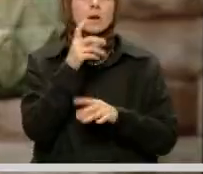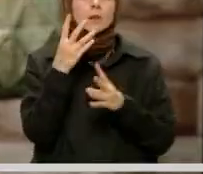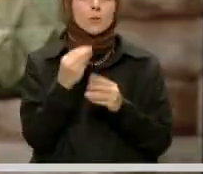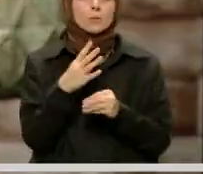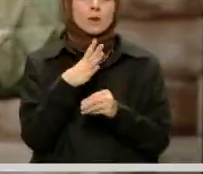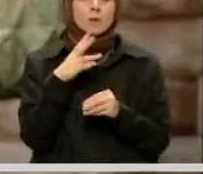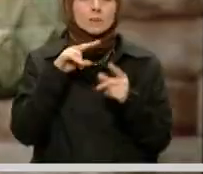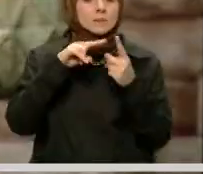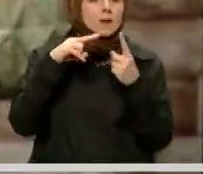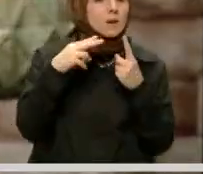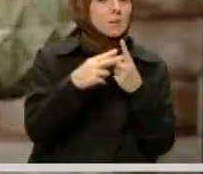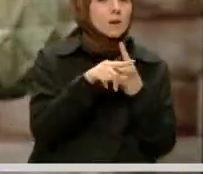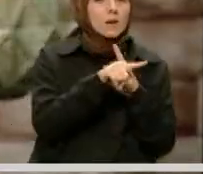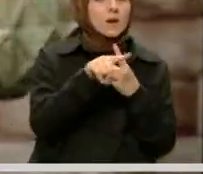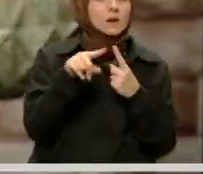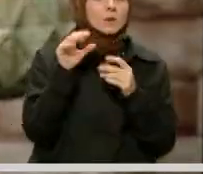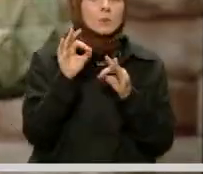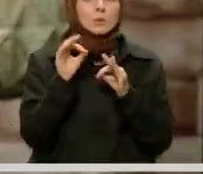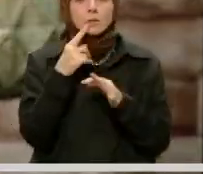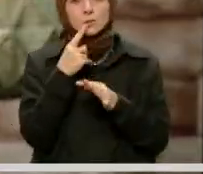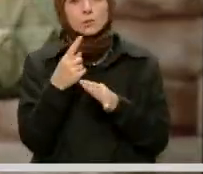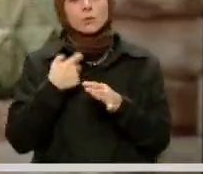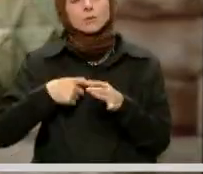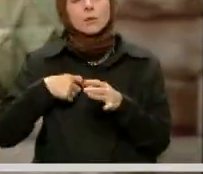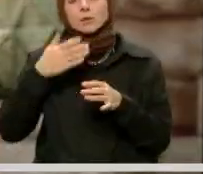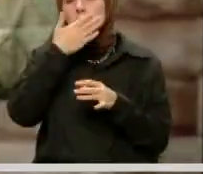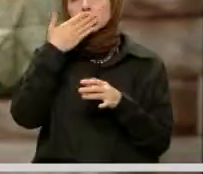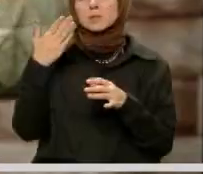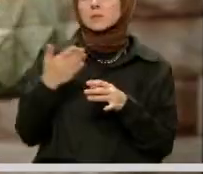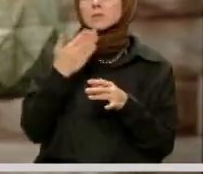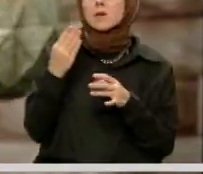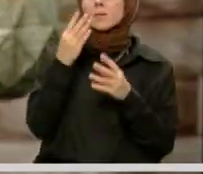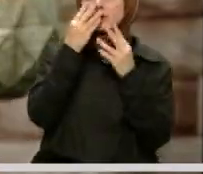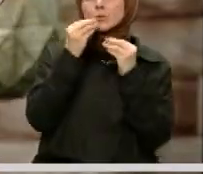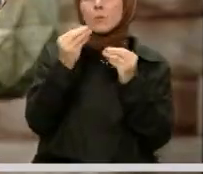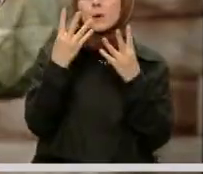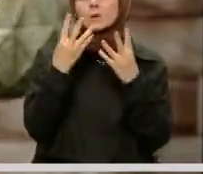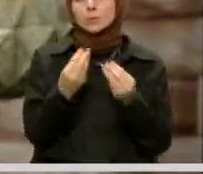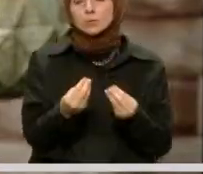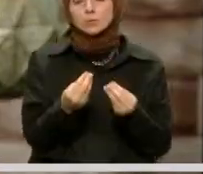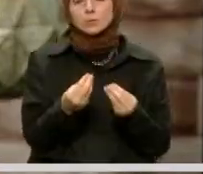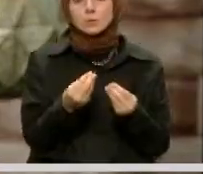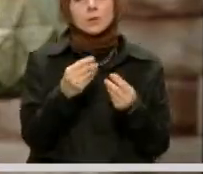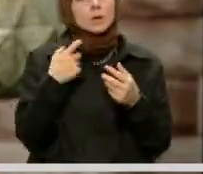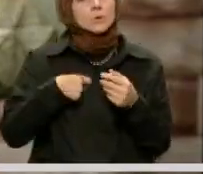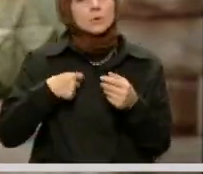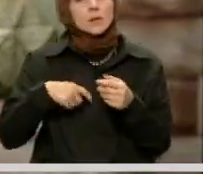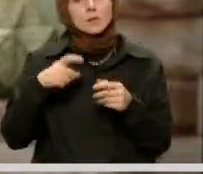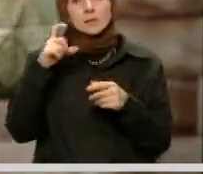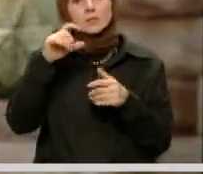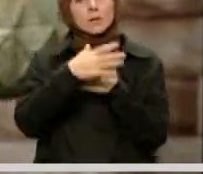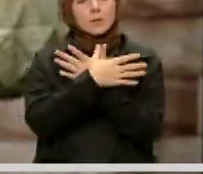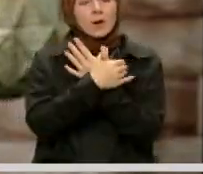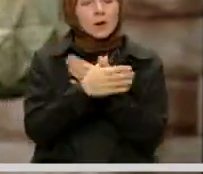şekilde. Efendimizin özellikle Ramazan'da daha bir cömert olduğu, her zaman cömert ama Ramazan'da daha bir cömert olduğunu, özellikle Cebrail'le